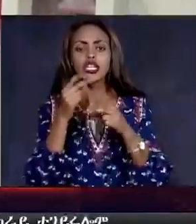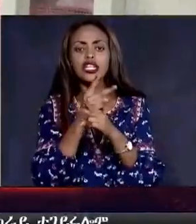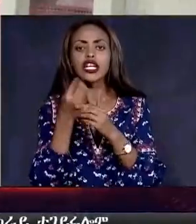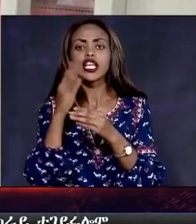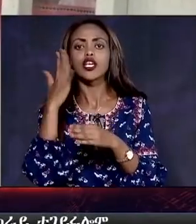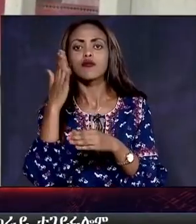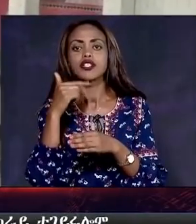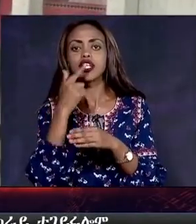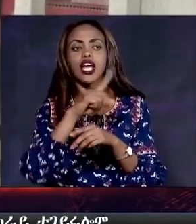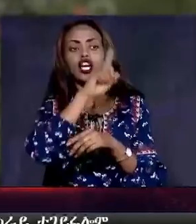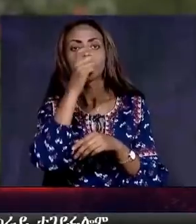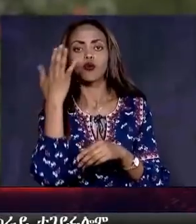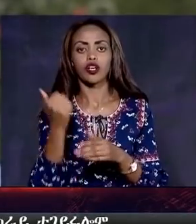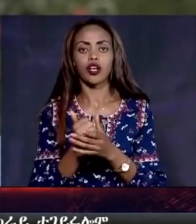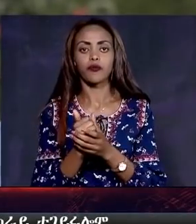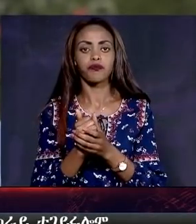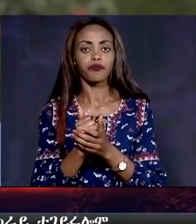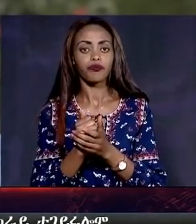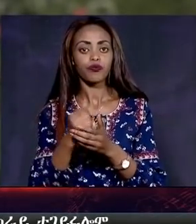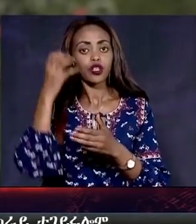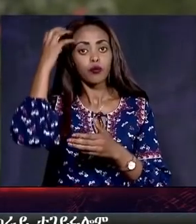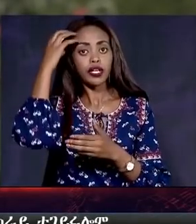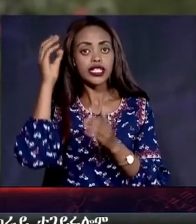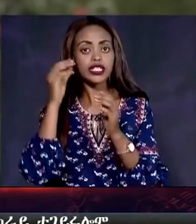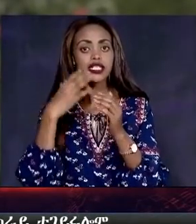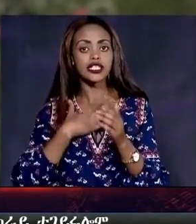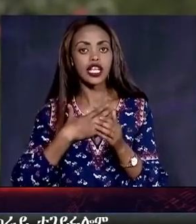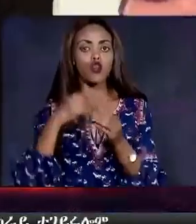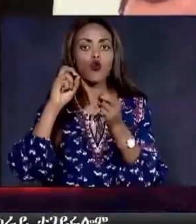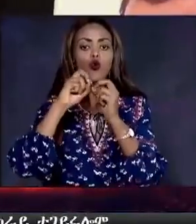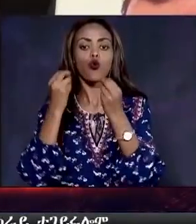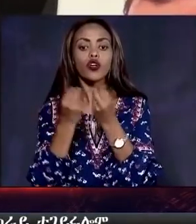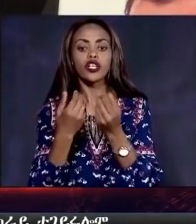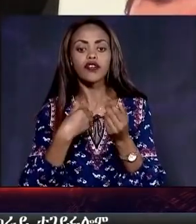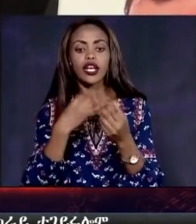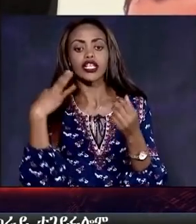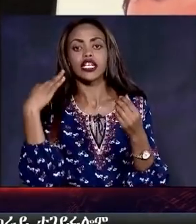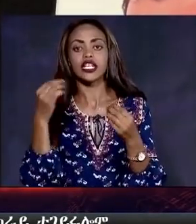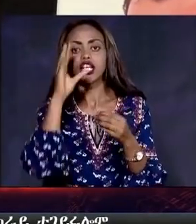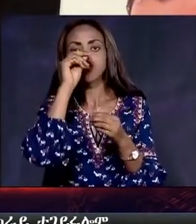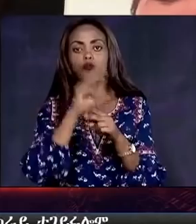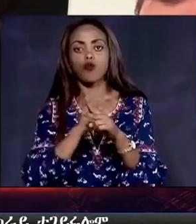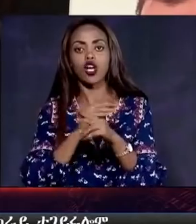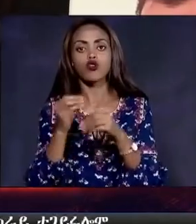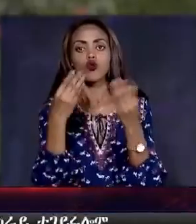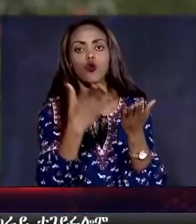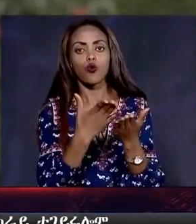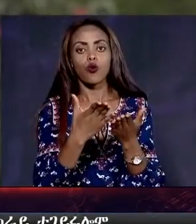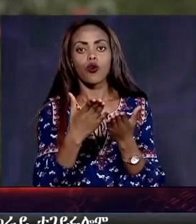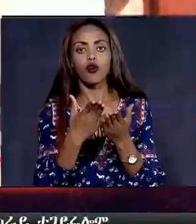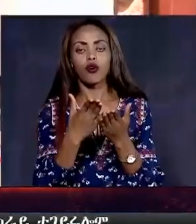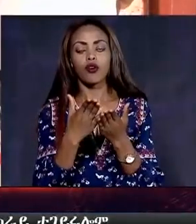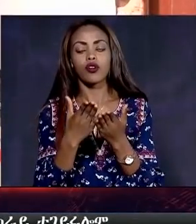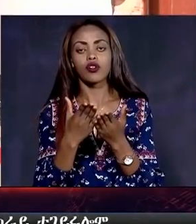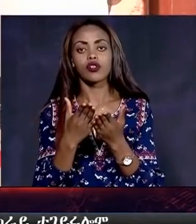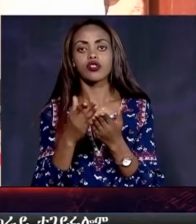እንታይ ይመስል ኢልና ሓቲትና እዮም ነርና መንግስትና ንውድብናን ናይ ጥዕና ሰሙያታት ዝህብዎ ምኽሪ ብዝተኻለ መጠን ተግባራዊ እናገበርና ኢና ማለት